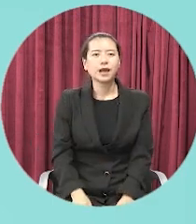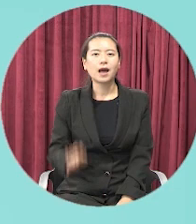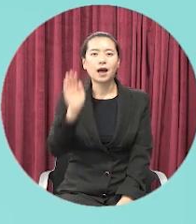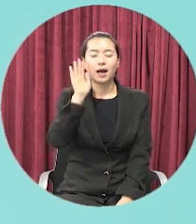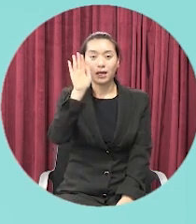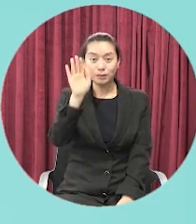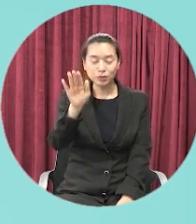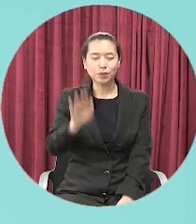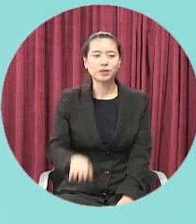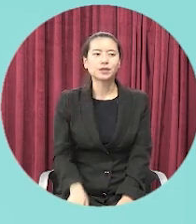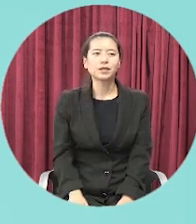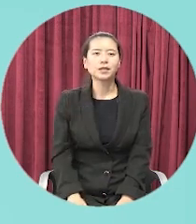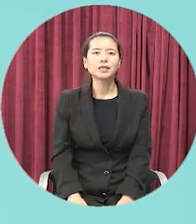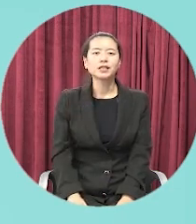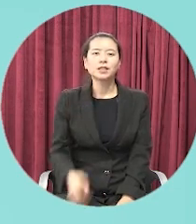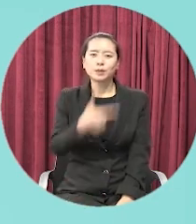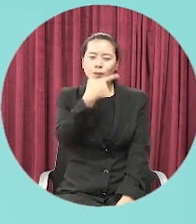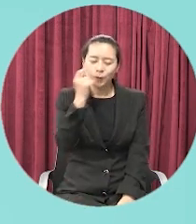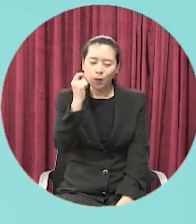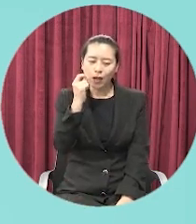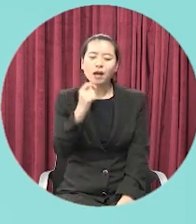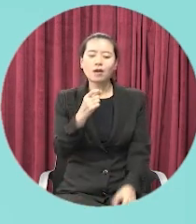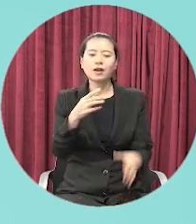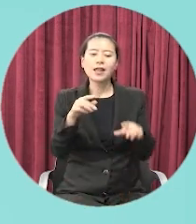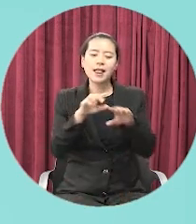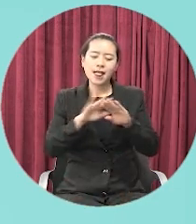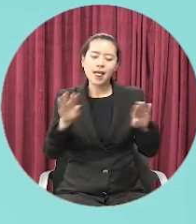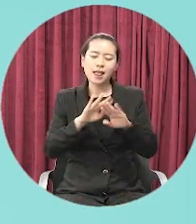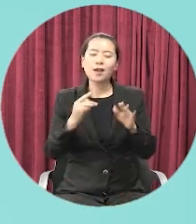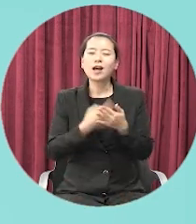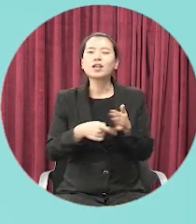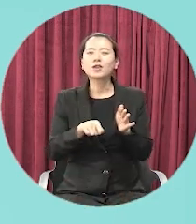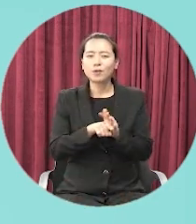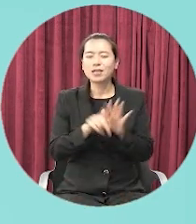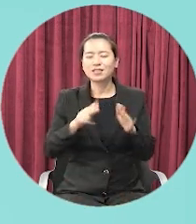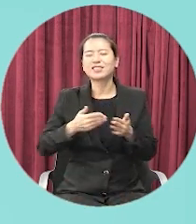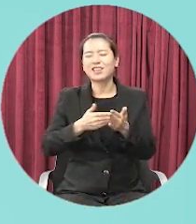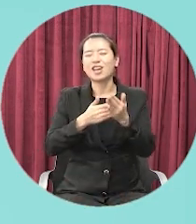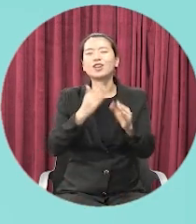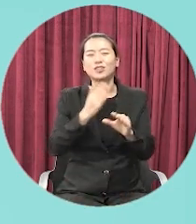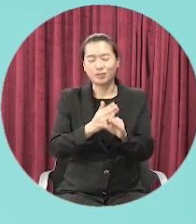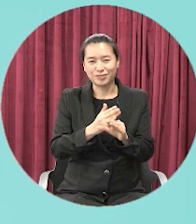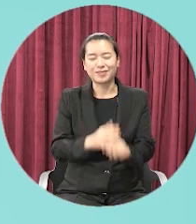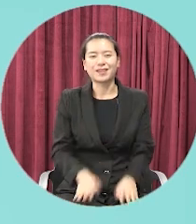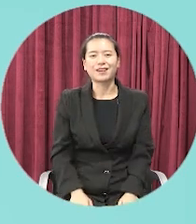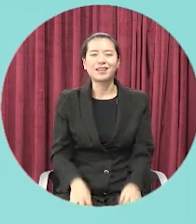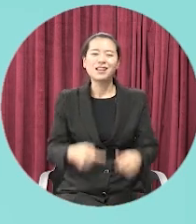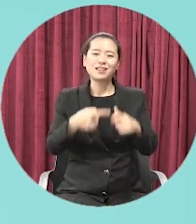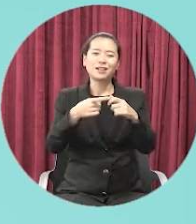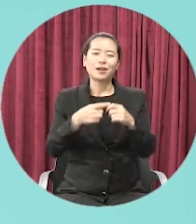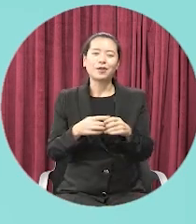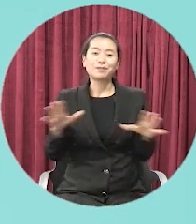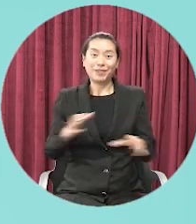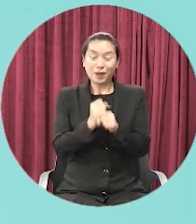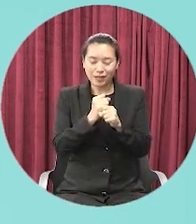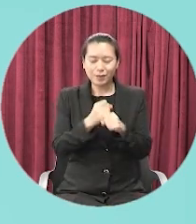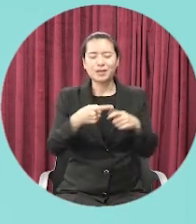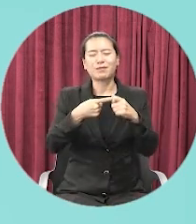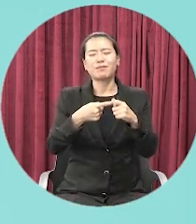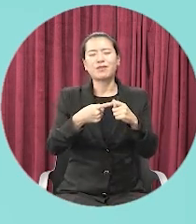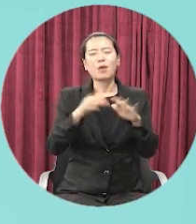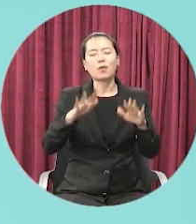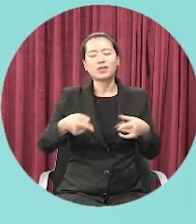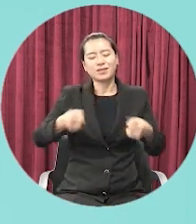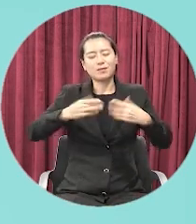앞으로 좀 많이 해소가 될 것 같습니다 그래서 제가 두 가지 입장에서 말씀 주셨습니다 너무 감사드리고 또 연구에 대해서는 저희가